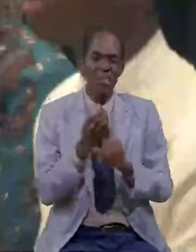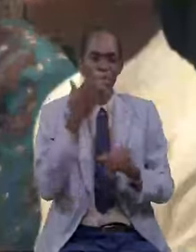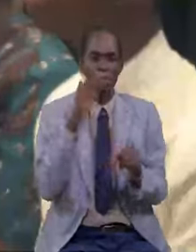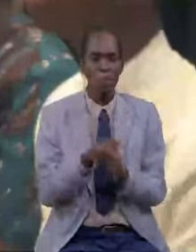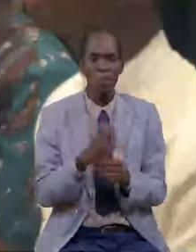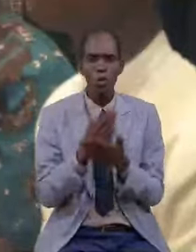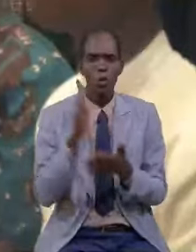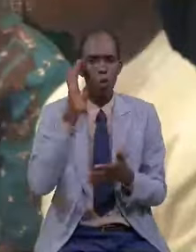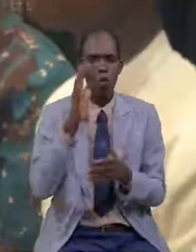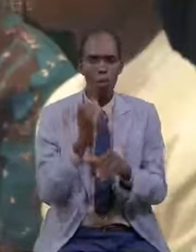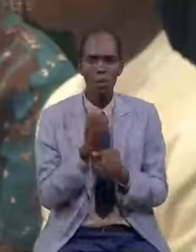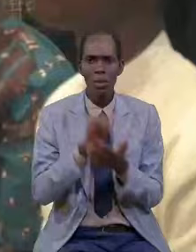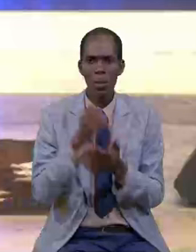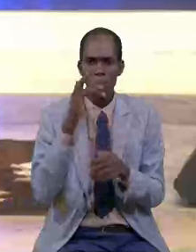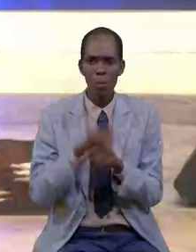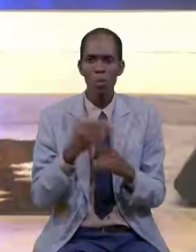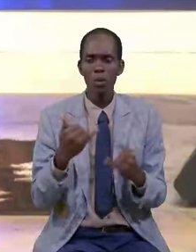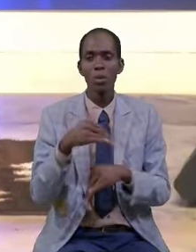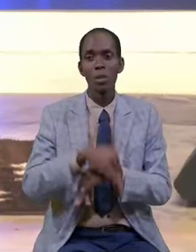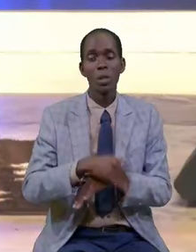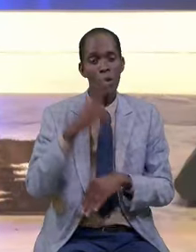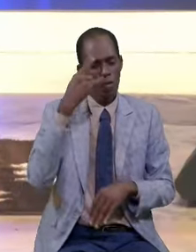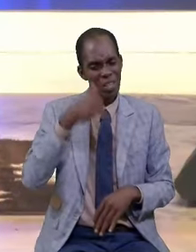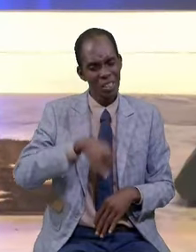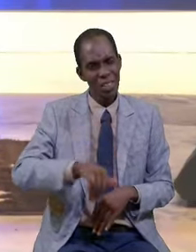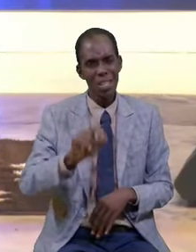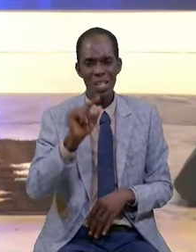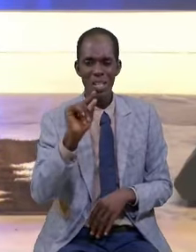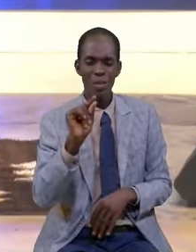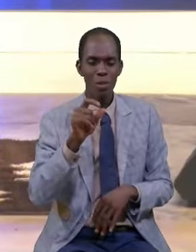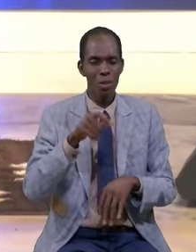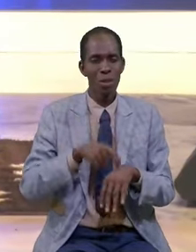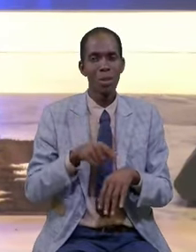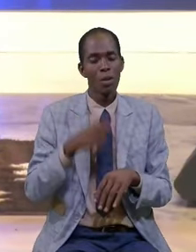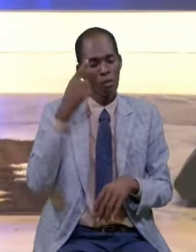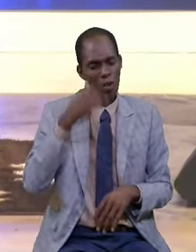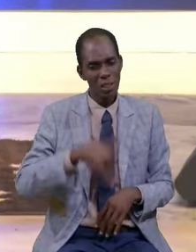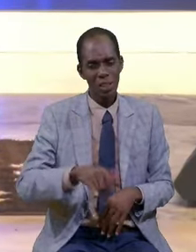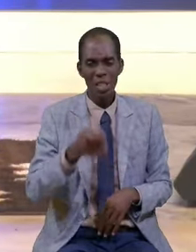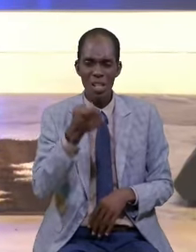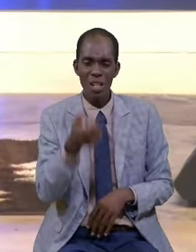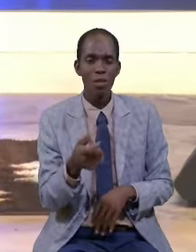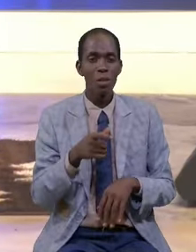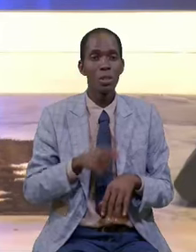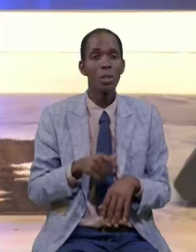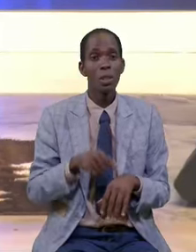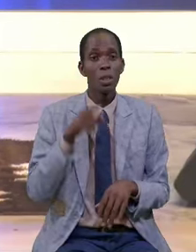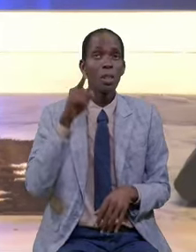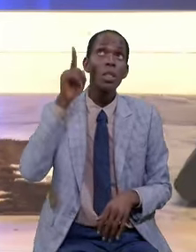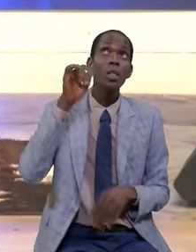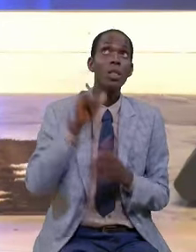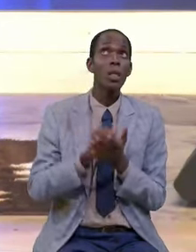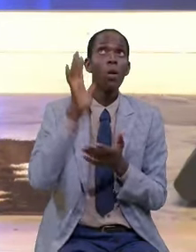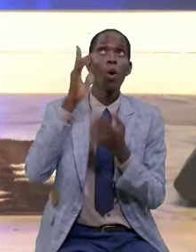vous obteniez ce qui vous est promis. » Vous allez recevoir la promesse ce soir. « Encore un peu de temps, celui qui